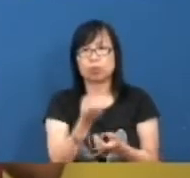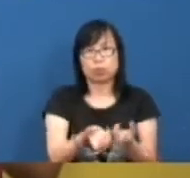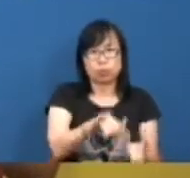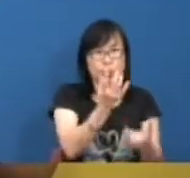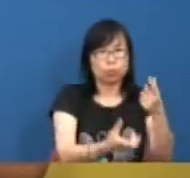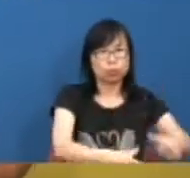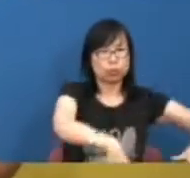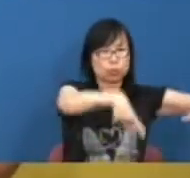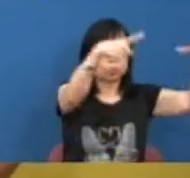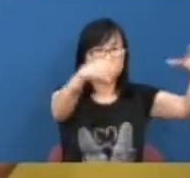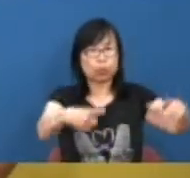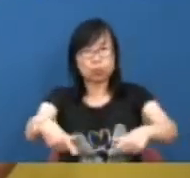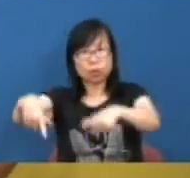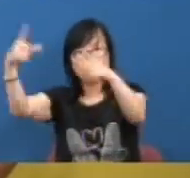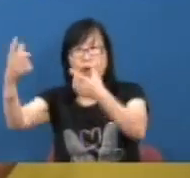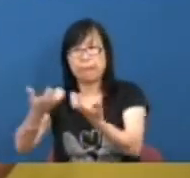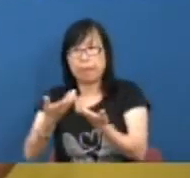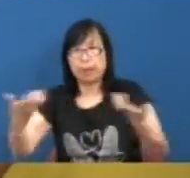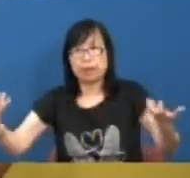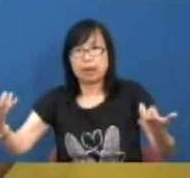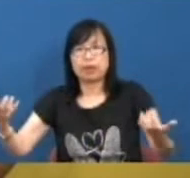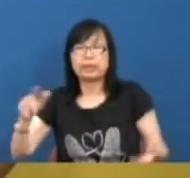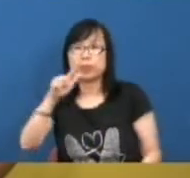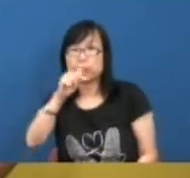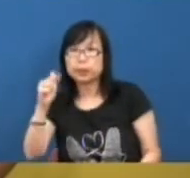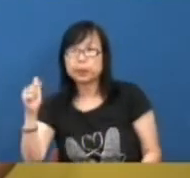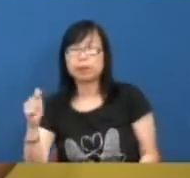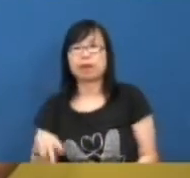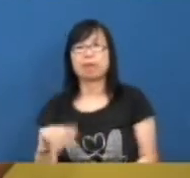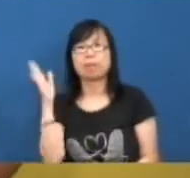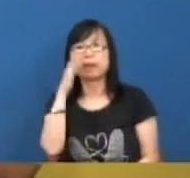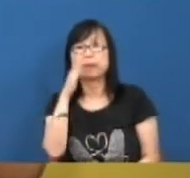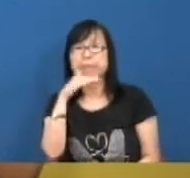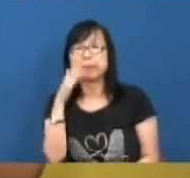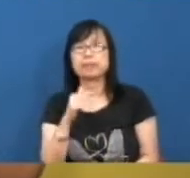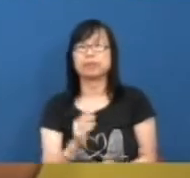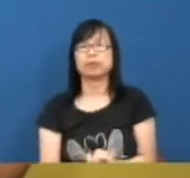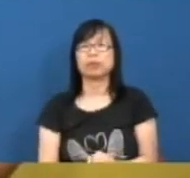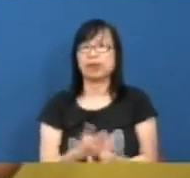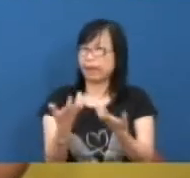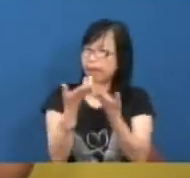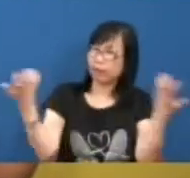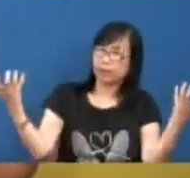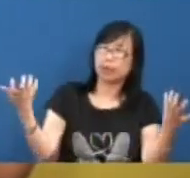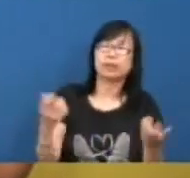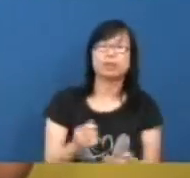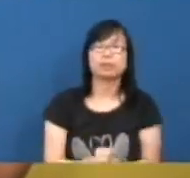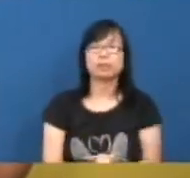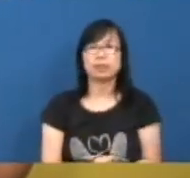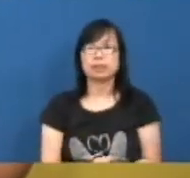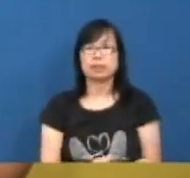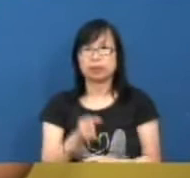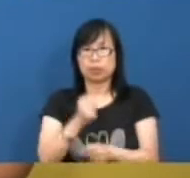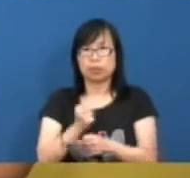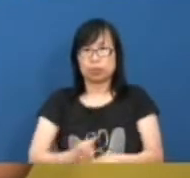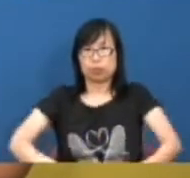咁，希望啲塵埃或者一啲味道咧都可以，希望有一個有一個 barrier 咧係隔開佢啦，做一個樹嘅